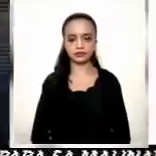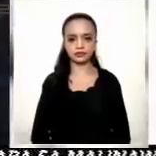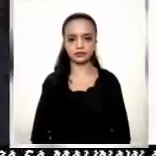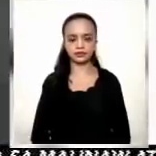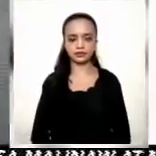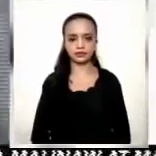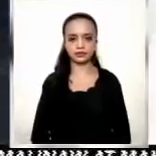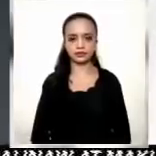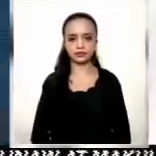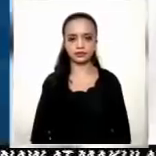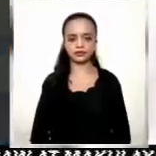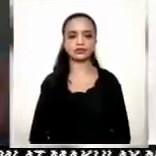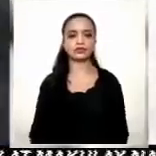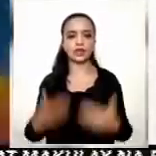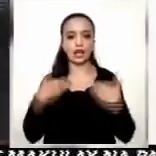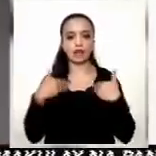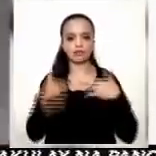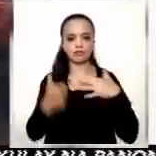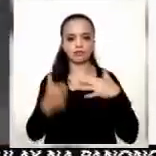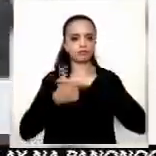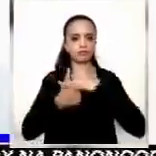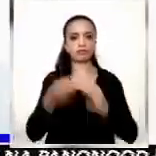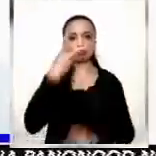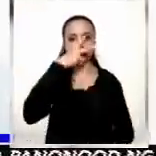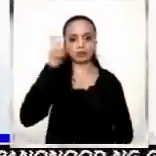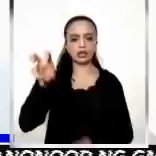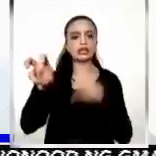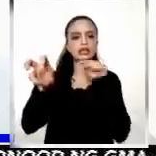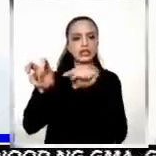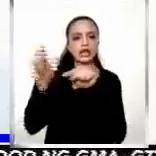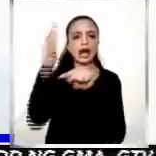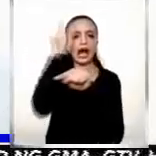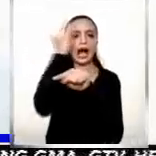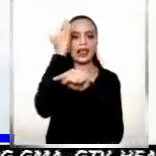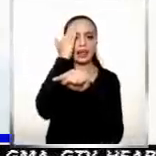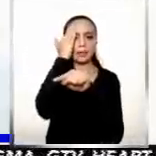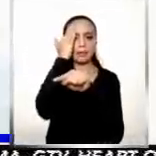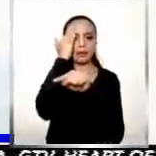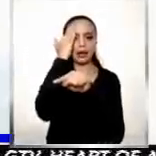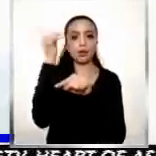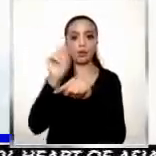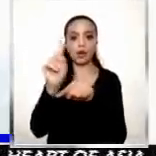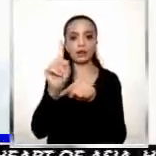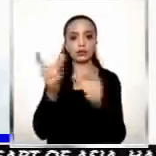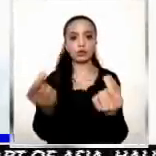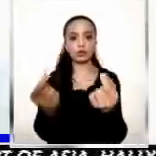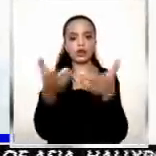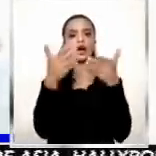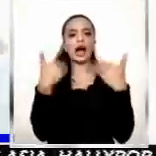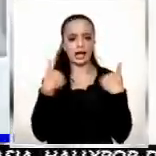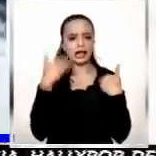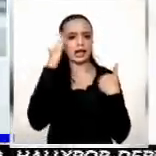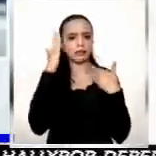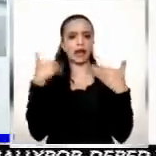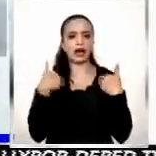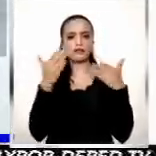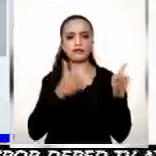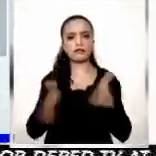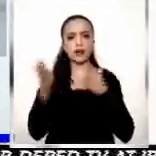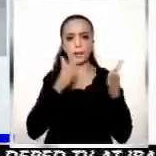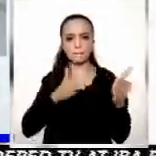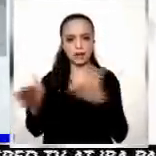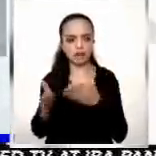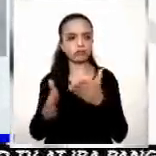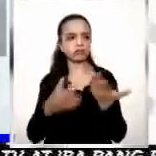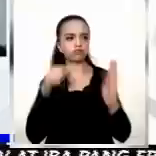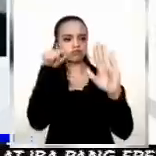Lumutang ng isang witness na nakakaalam di umano sa matagal ng plano para i-frame up si Calbayog City Mayor Ronaldo Aquino at palabasing sangkot